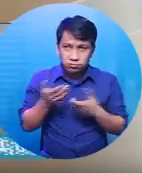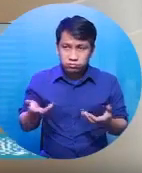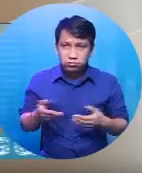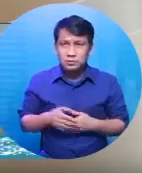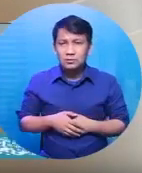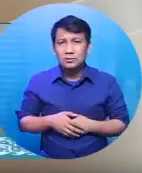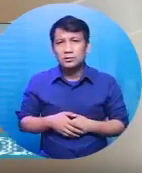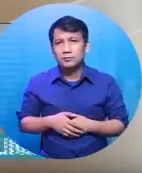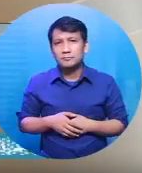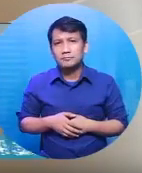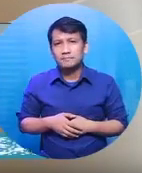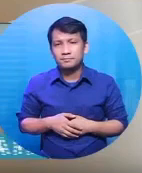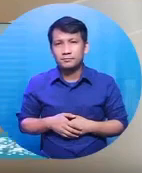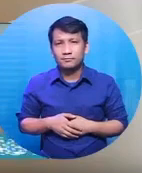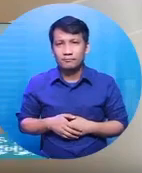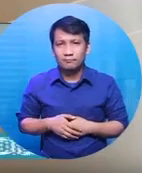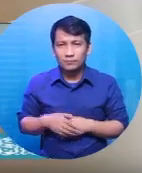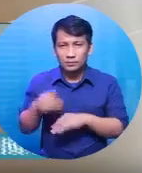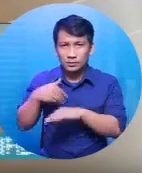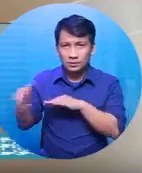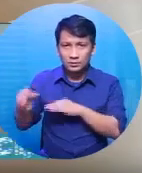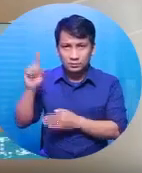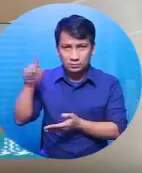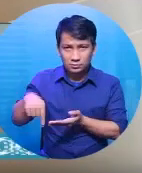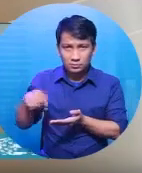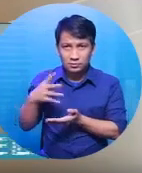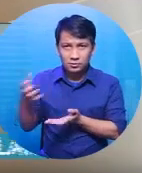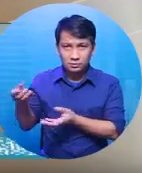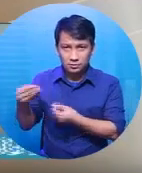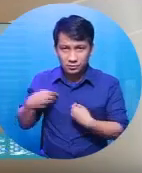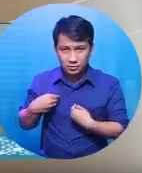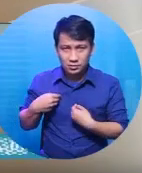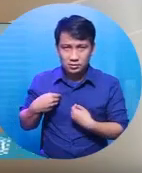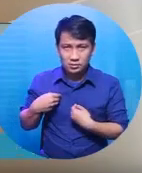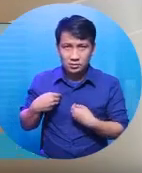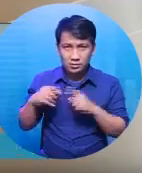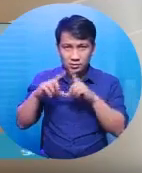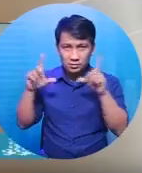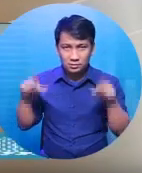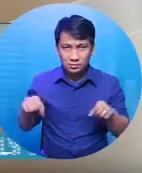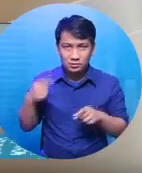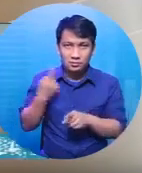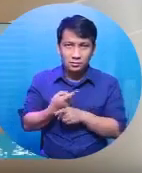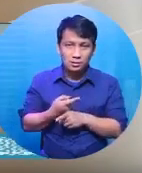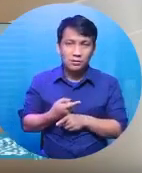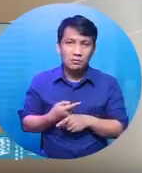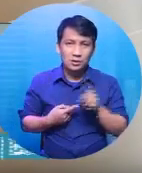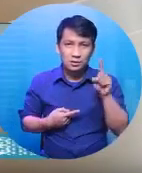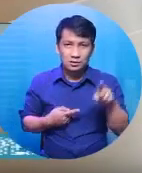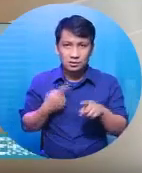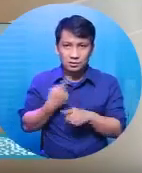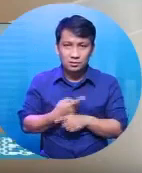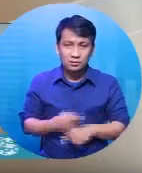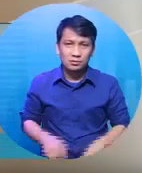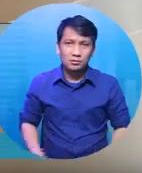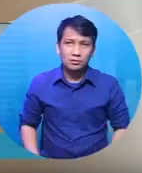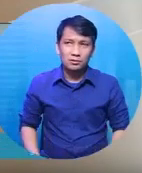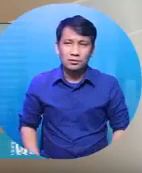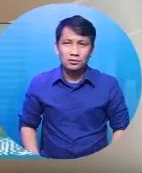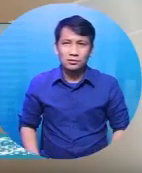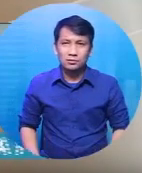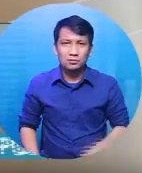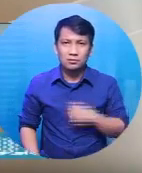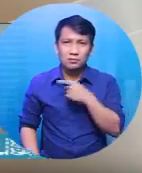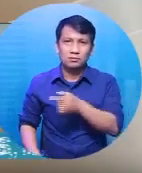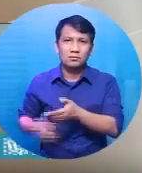Now, magpapadala ko kayo ng 1-5 kapag natanggap niyo po unemployment check. Tama? Isang beses lang po ako magbibigay.